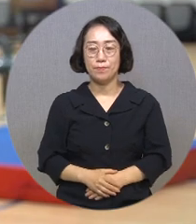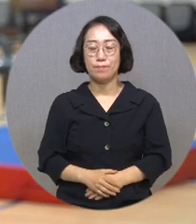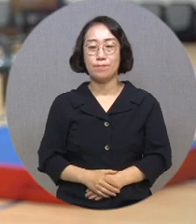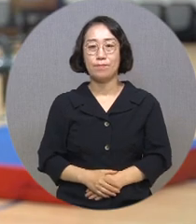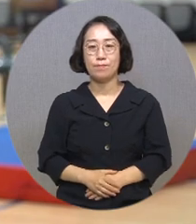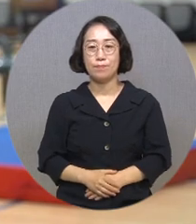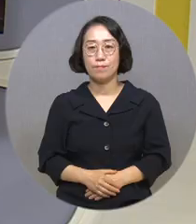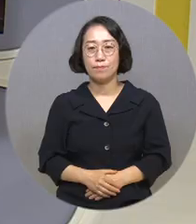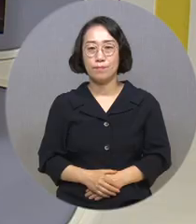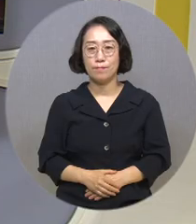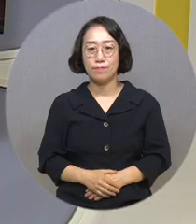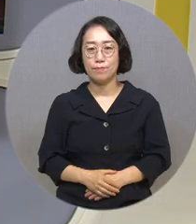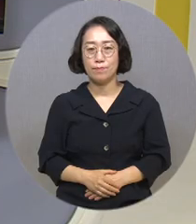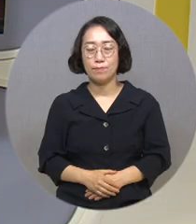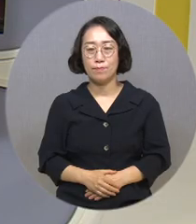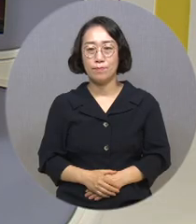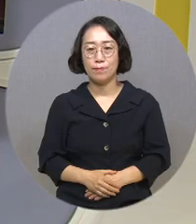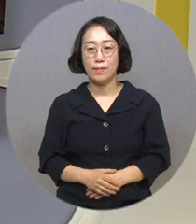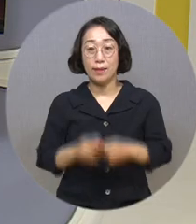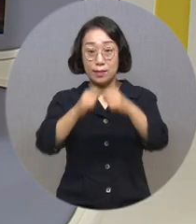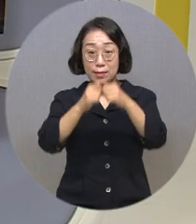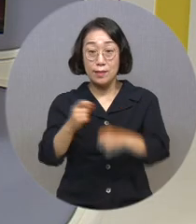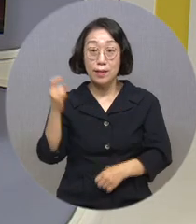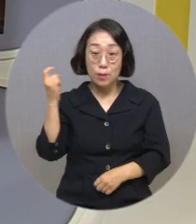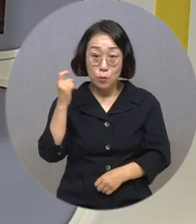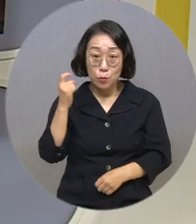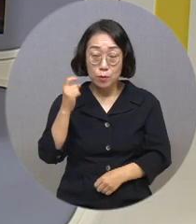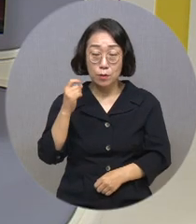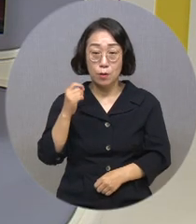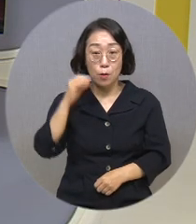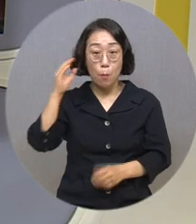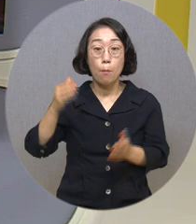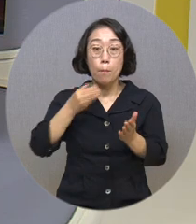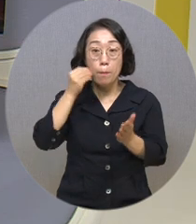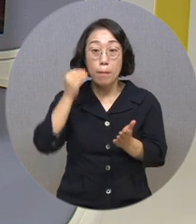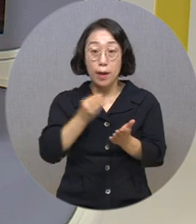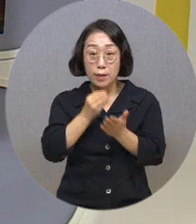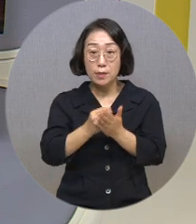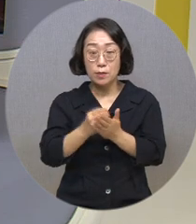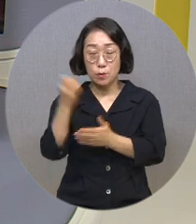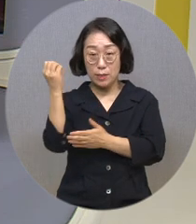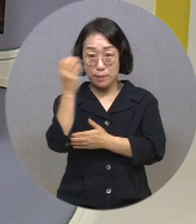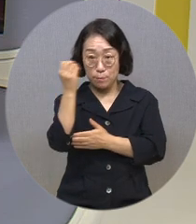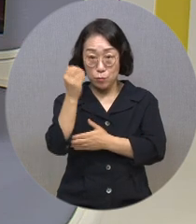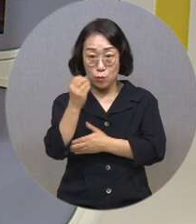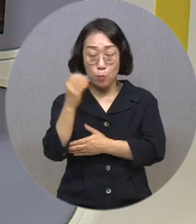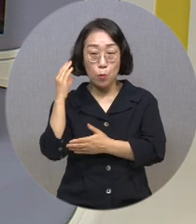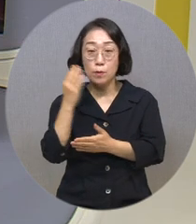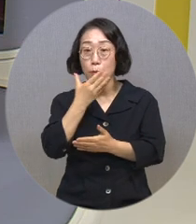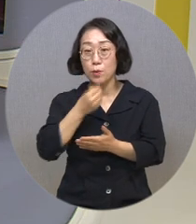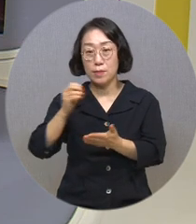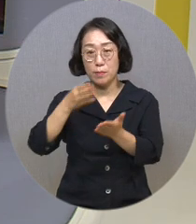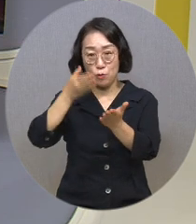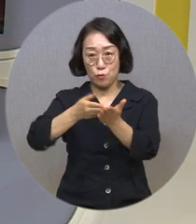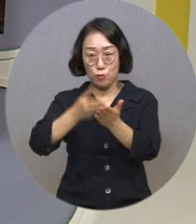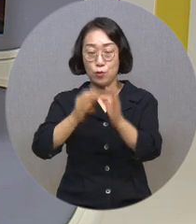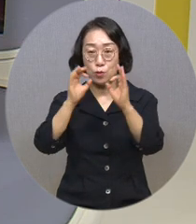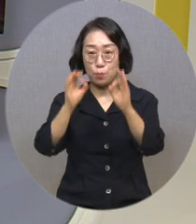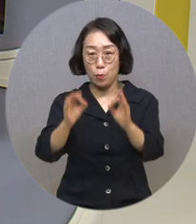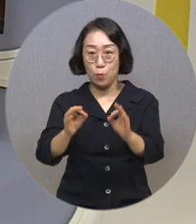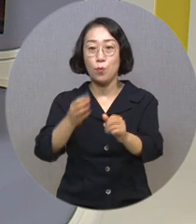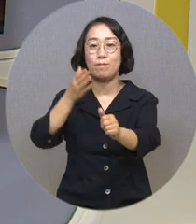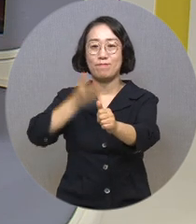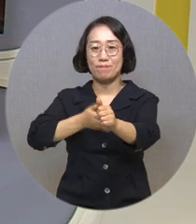장유진입니다. 이 밖에 자세한 사항은 월표뉴스 홈페이지와 장애인신문, 복지TV 뉴스를 통해 확인할 수 있습니다.